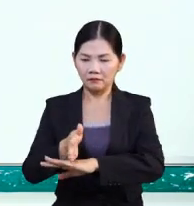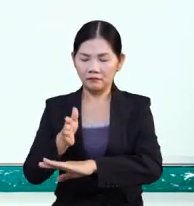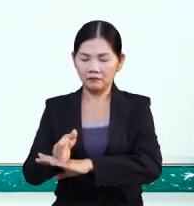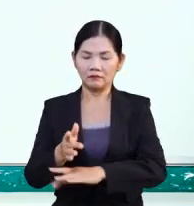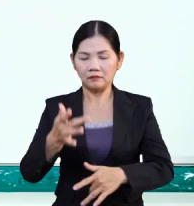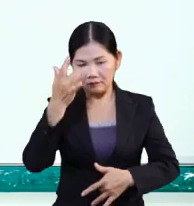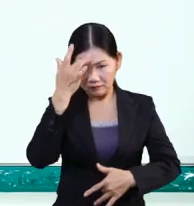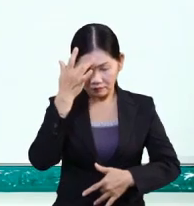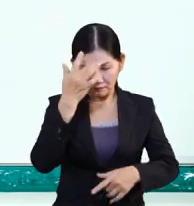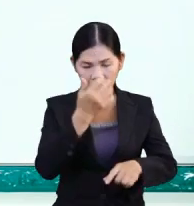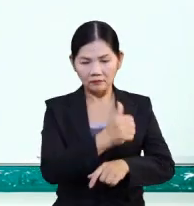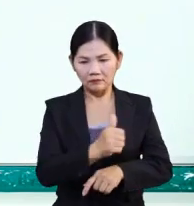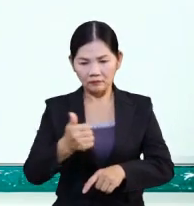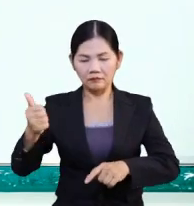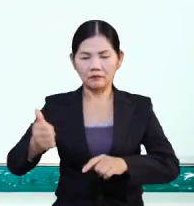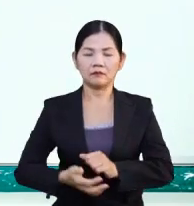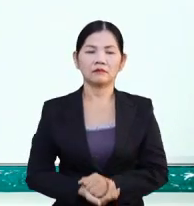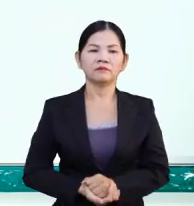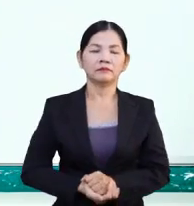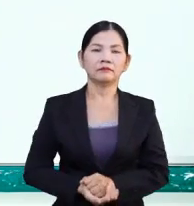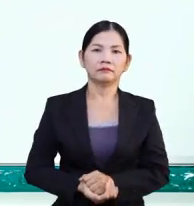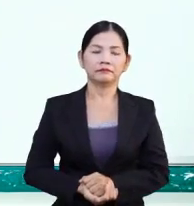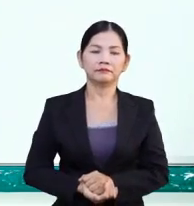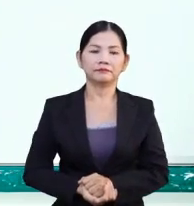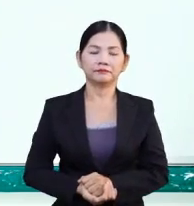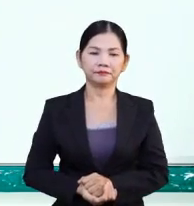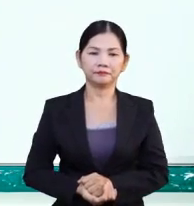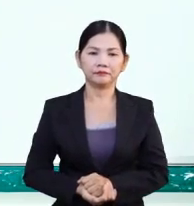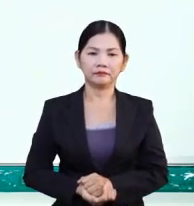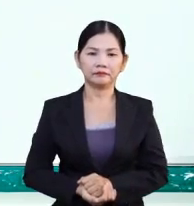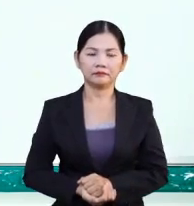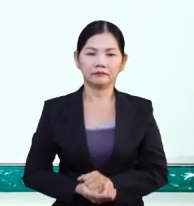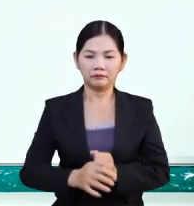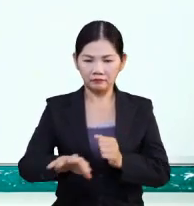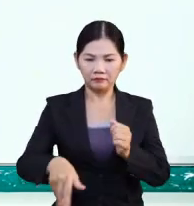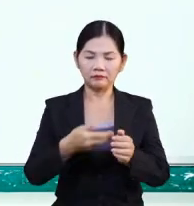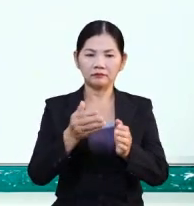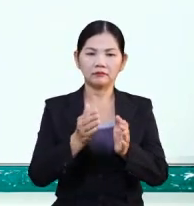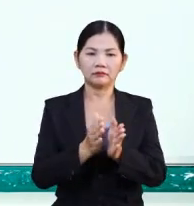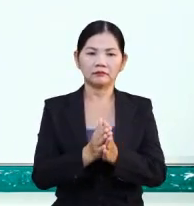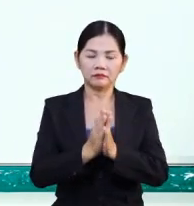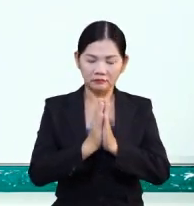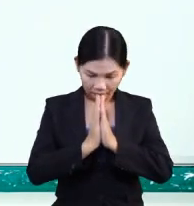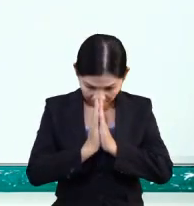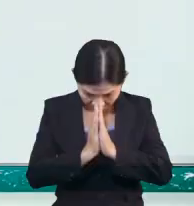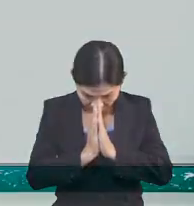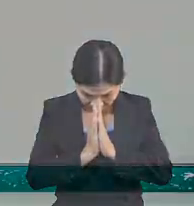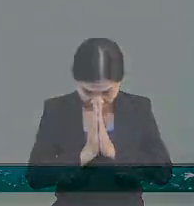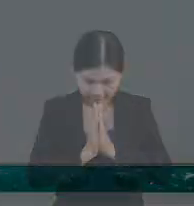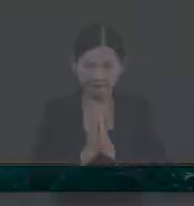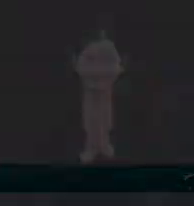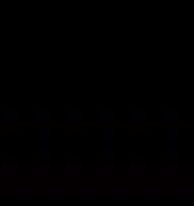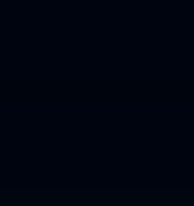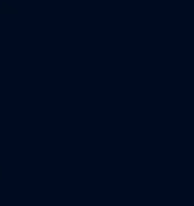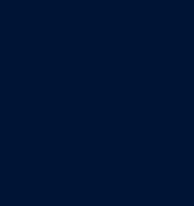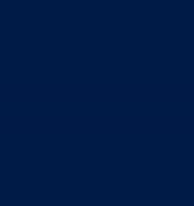liên cứ chùm ngươi đọc ca xã COVID-19 nè con. Chà, ô con chân án, sống chùm hiệp liền.